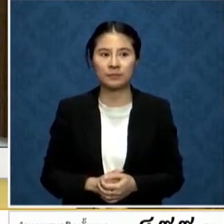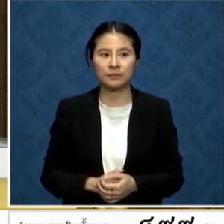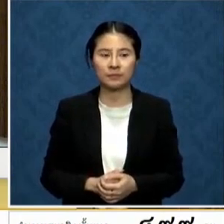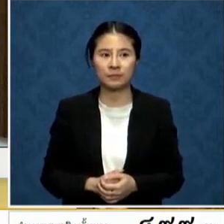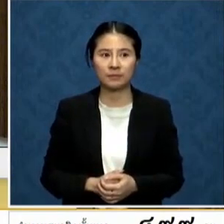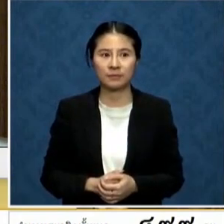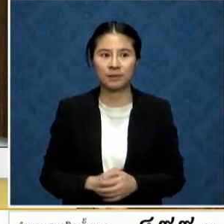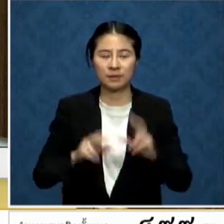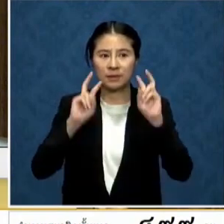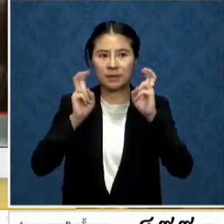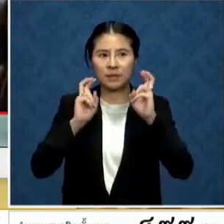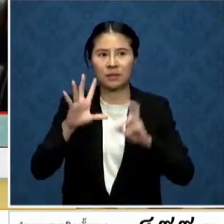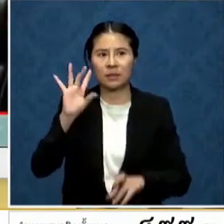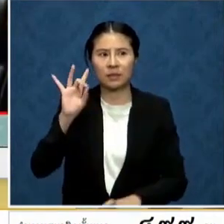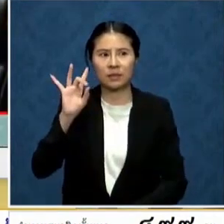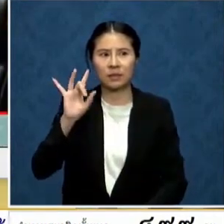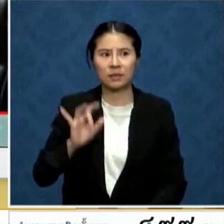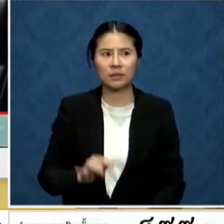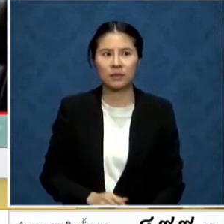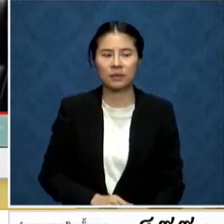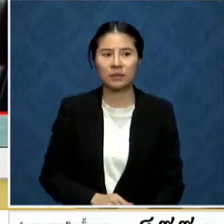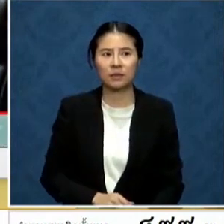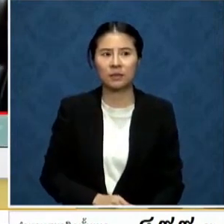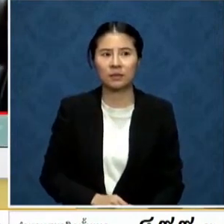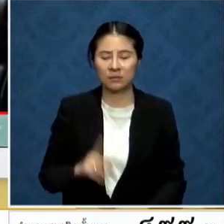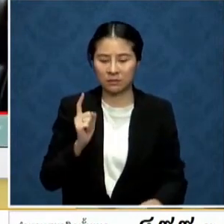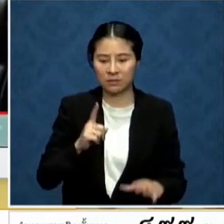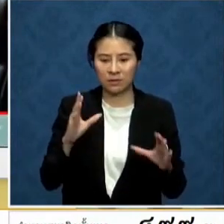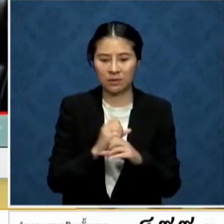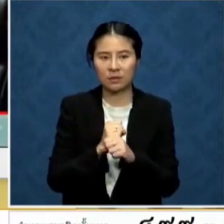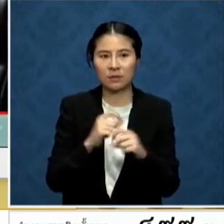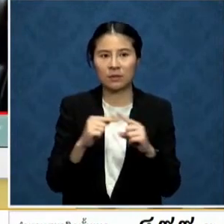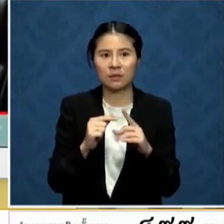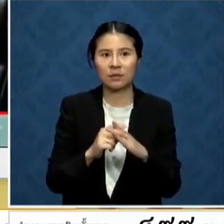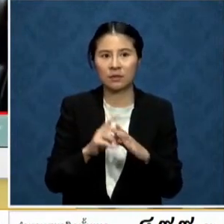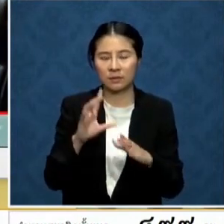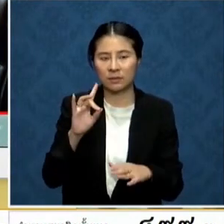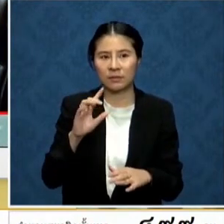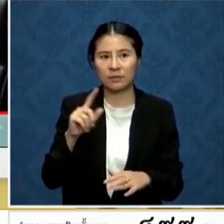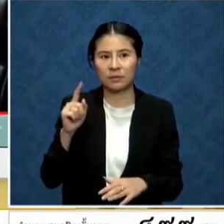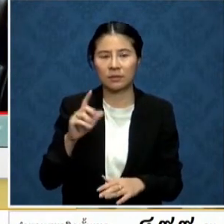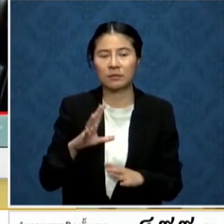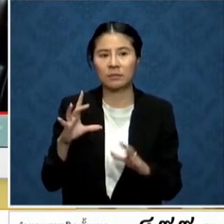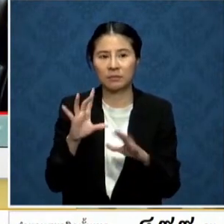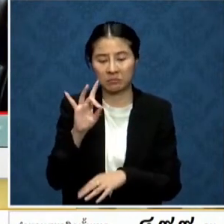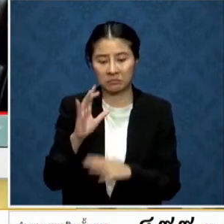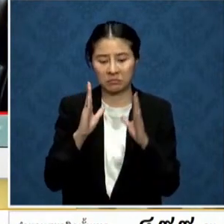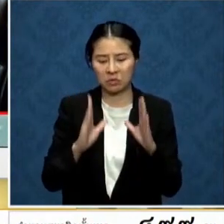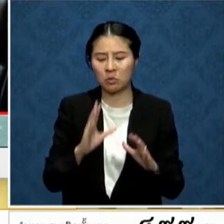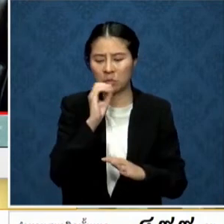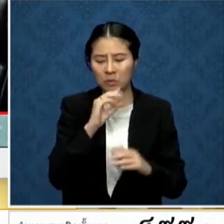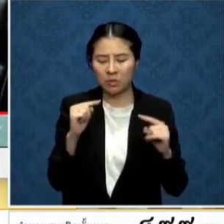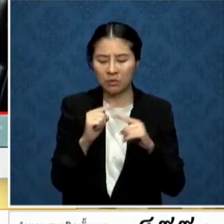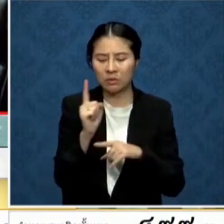ที่ 8นะครับมีทั้งหมด10ประดครับสรุปแล้วครับครับอ่าประเด็นที่ 8 90อันนี้สั้นมากๆครับประเด็นที่ 8ครับมีท่านนึงบอกว่า